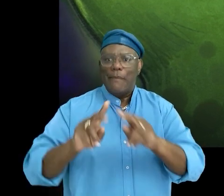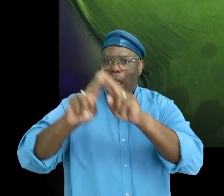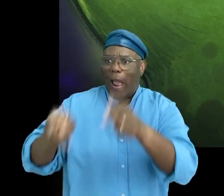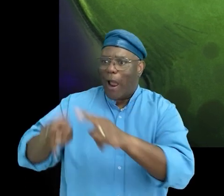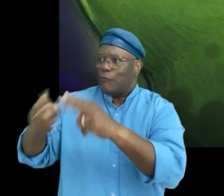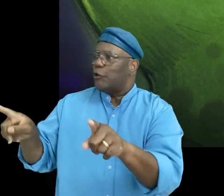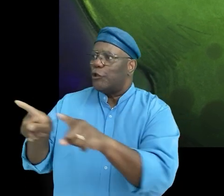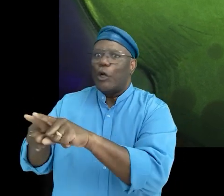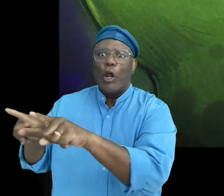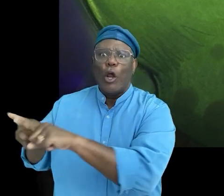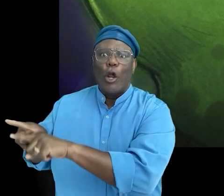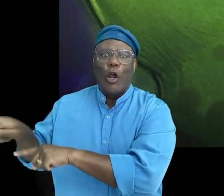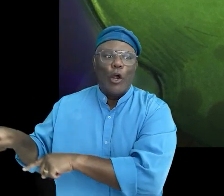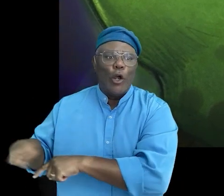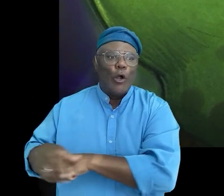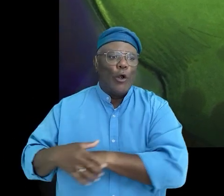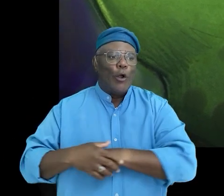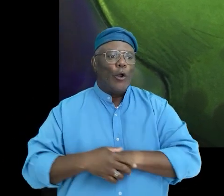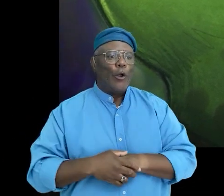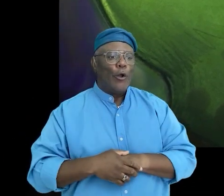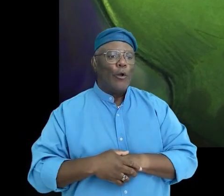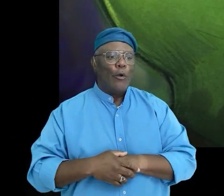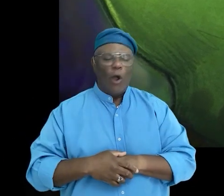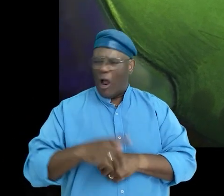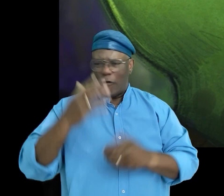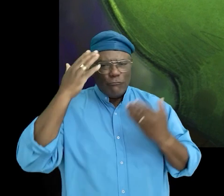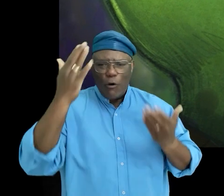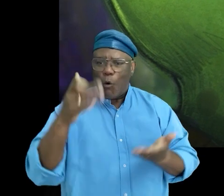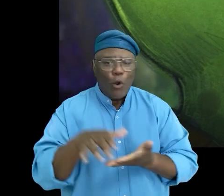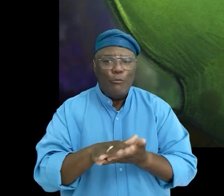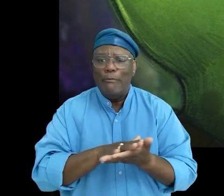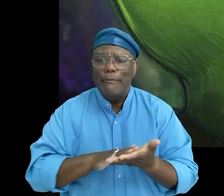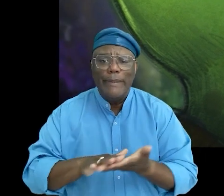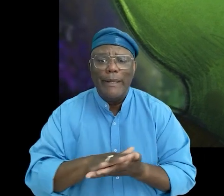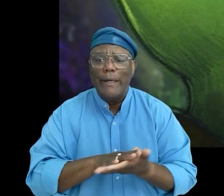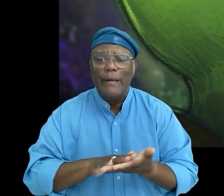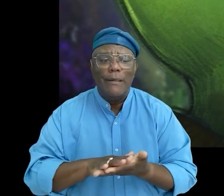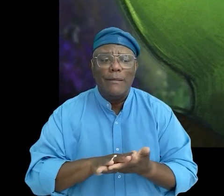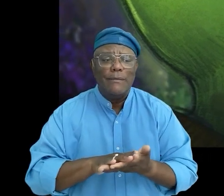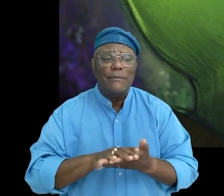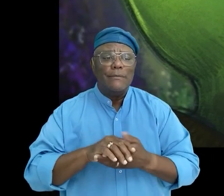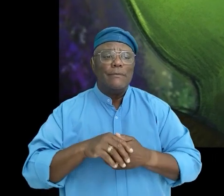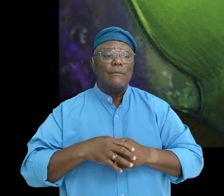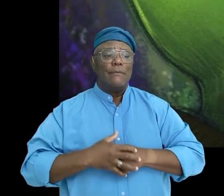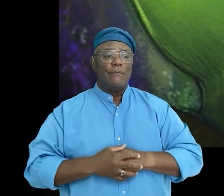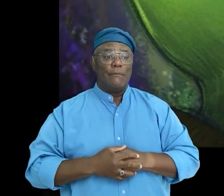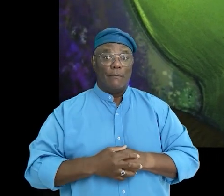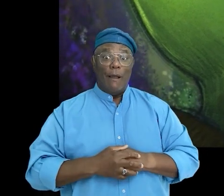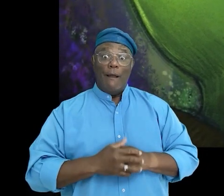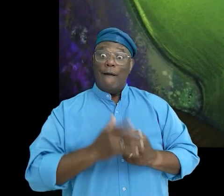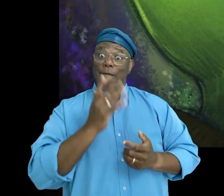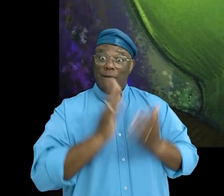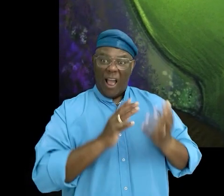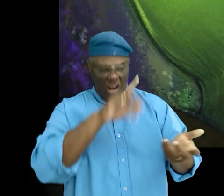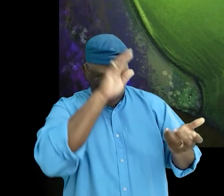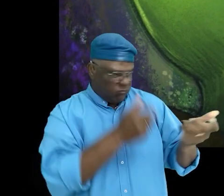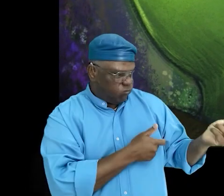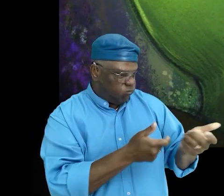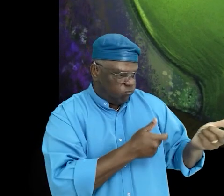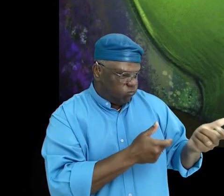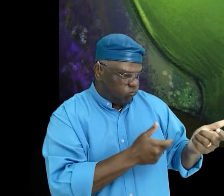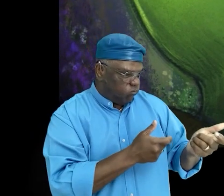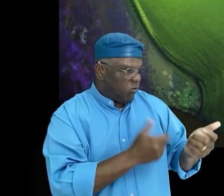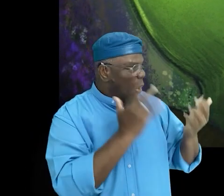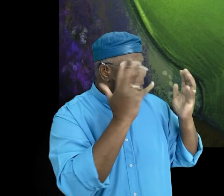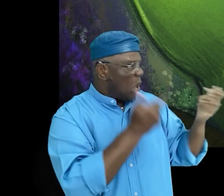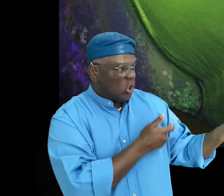fflam fawr llosgi'r tail pobl hefyd. Beth wyt ti'n olygu? Gofynnodd Lula. Mae dithoddwr